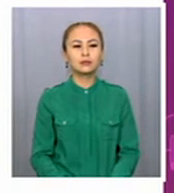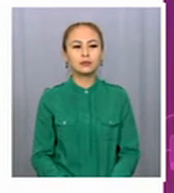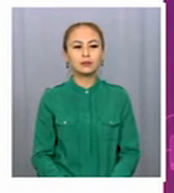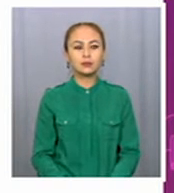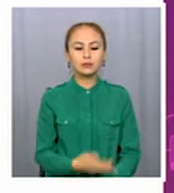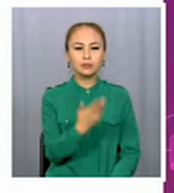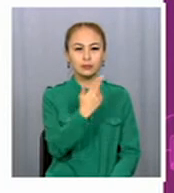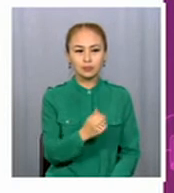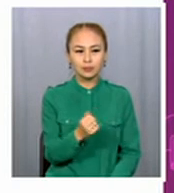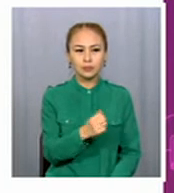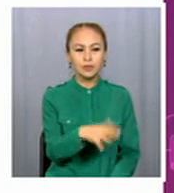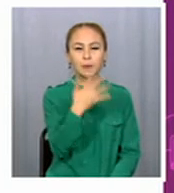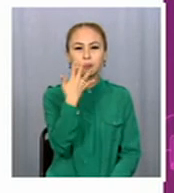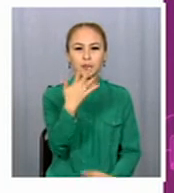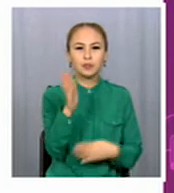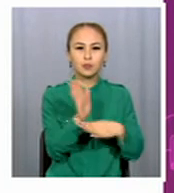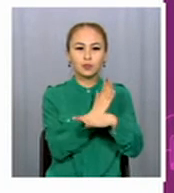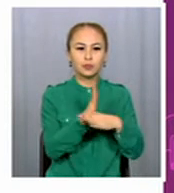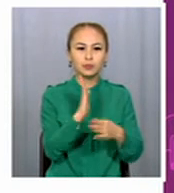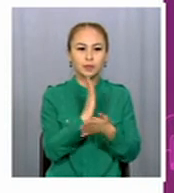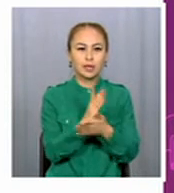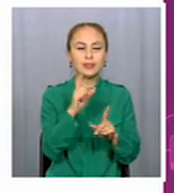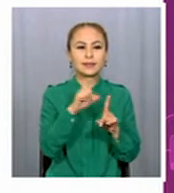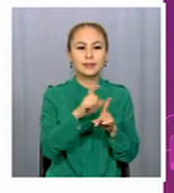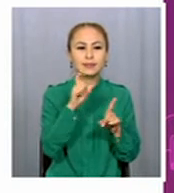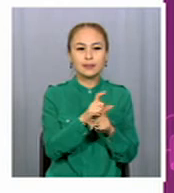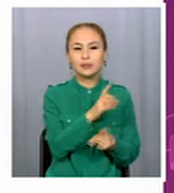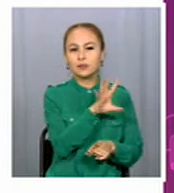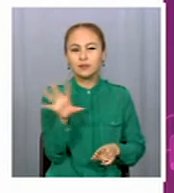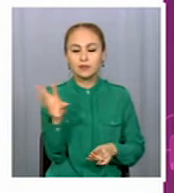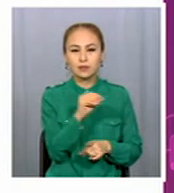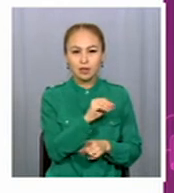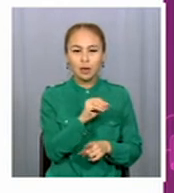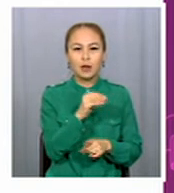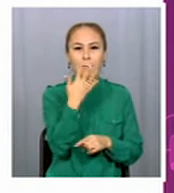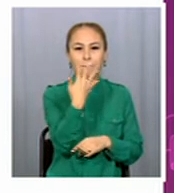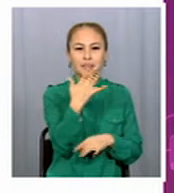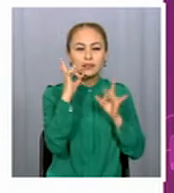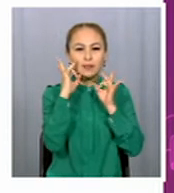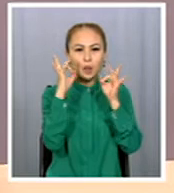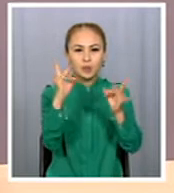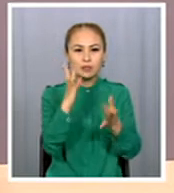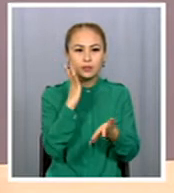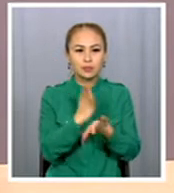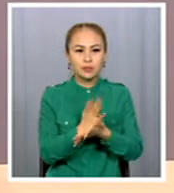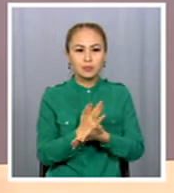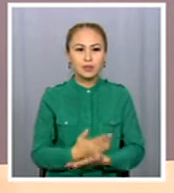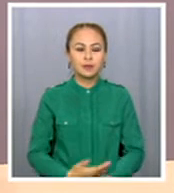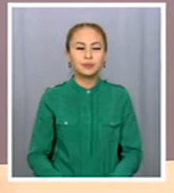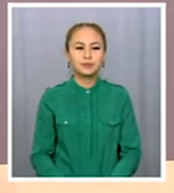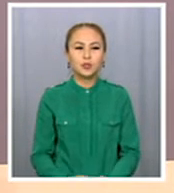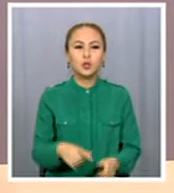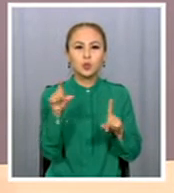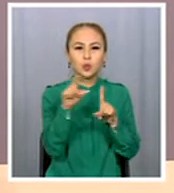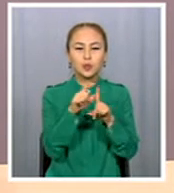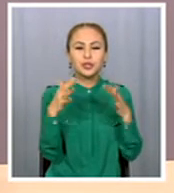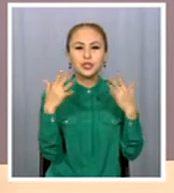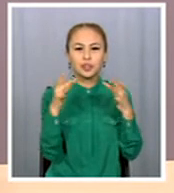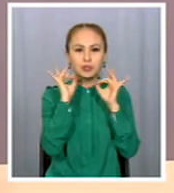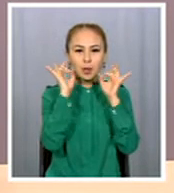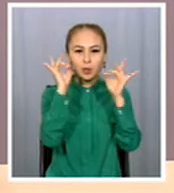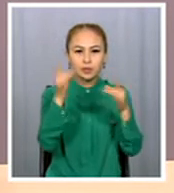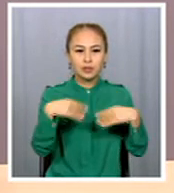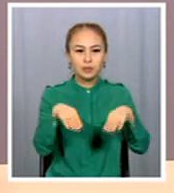Ия, 5 буын бар. Себебі сөзде 5 дауысты дыбыс бар. Сөзде неше дауысты дыбыс